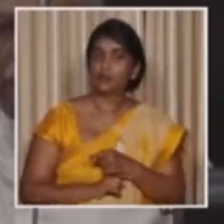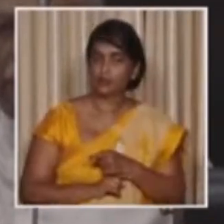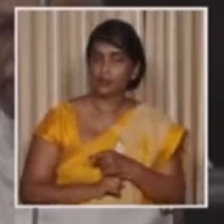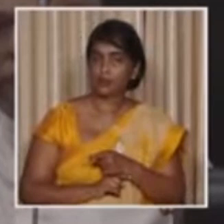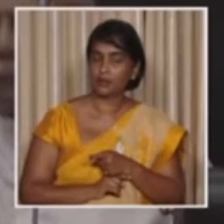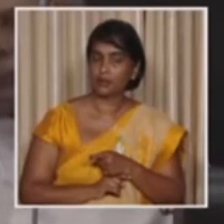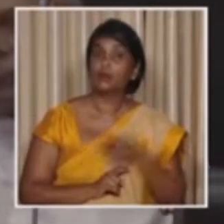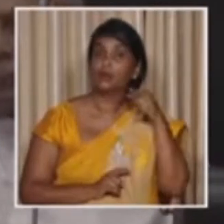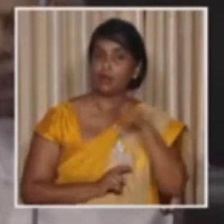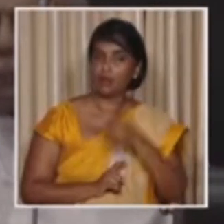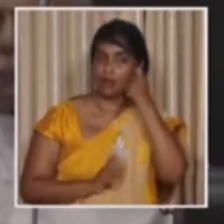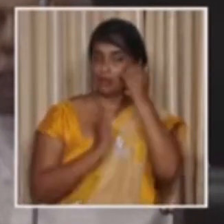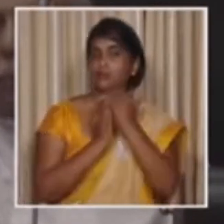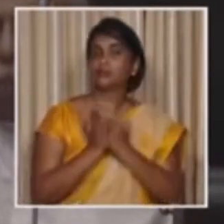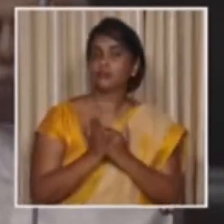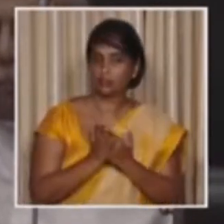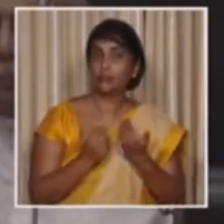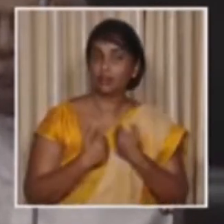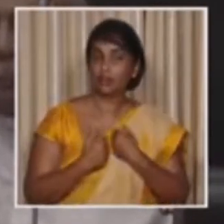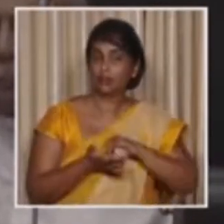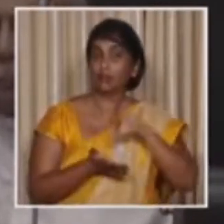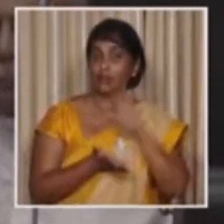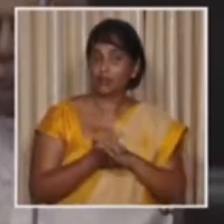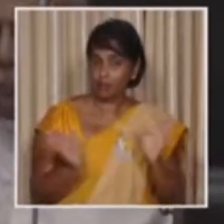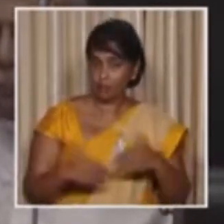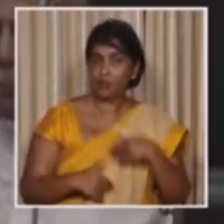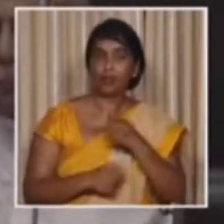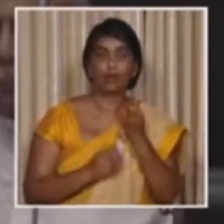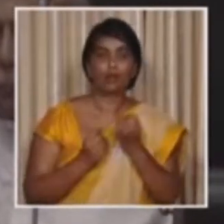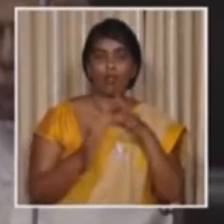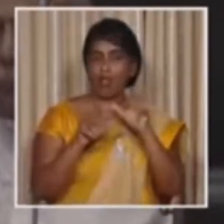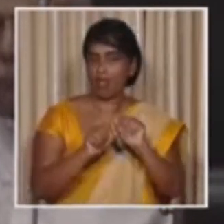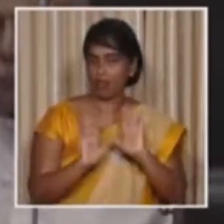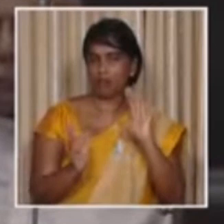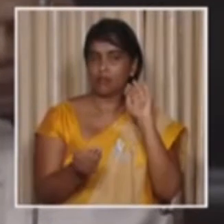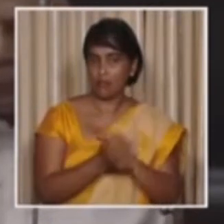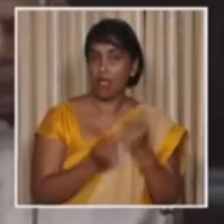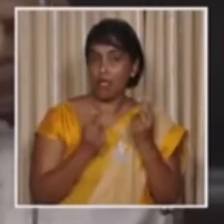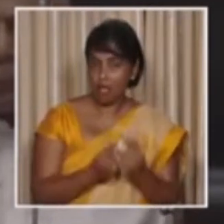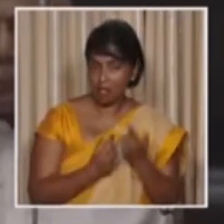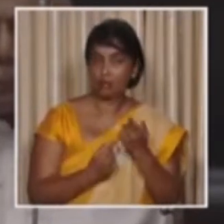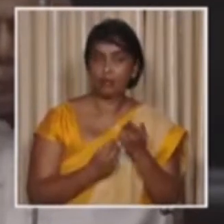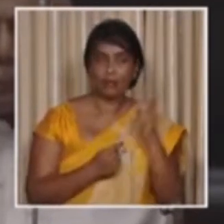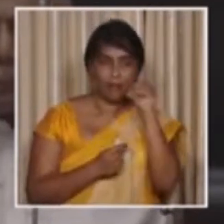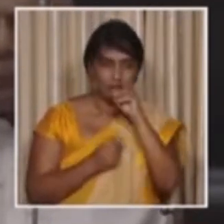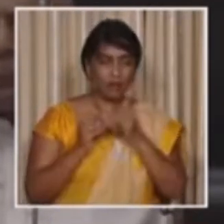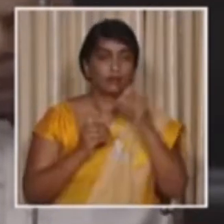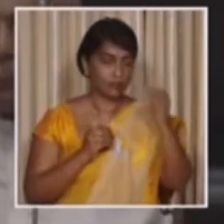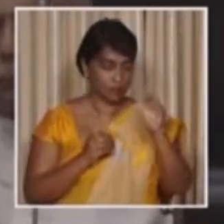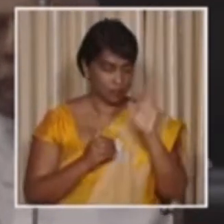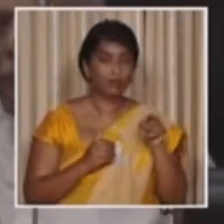එකෙන් මේ යෝජනා ගැන අපිට තීරණයක් දෙනකන් මේ මුදල් අල්ලන්නේ නැහැ හදිසිය අපිට ටිකක් අඩි මාසයක් දික් කරන්න